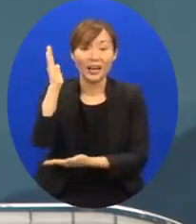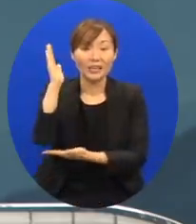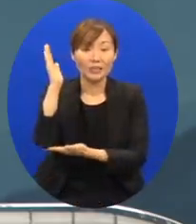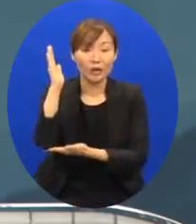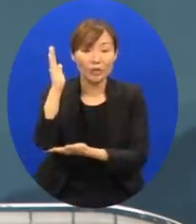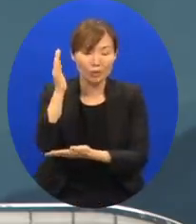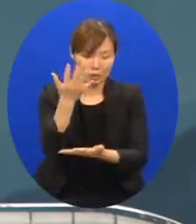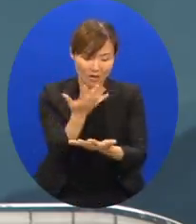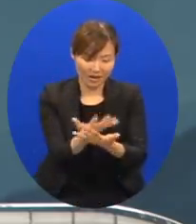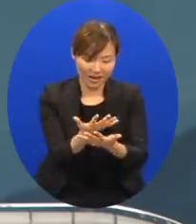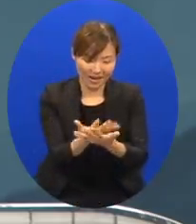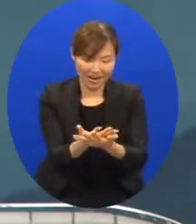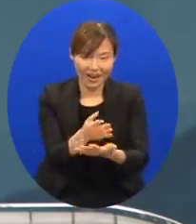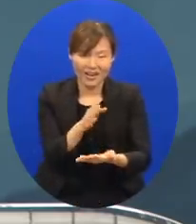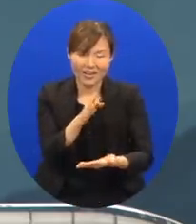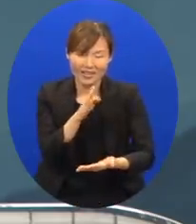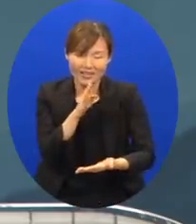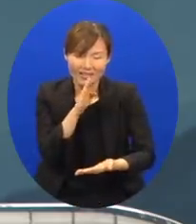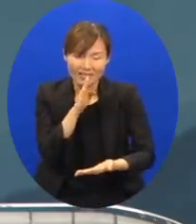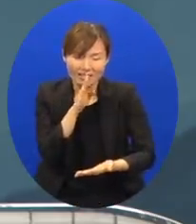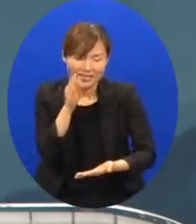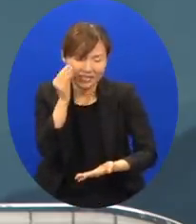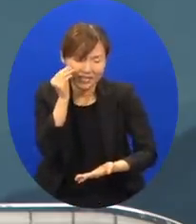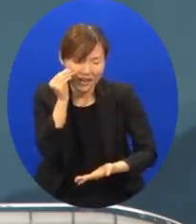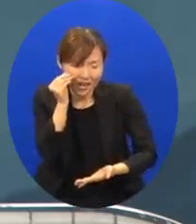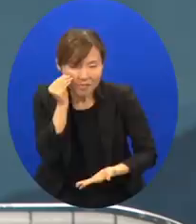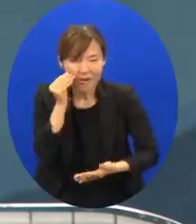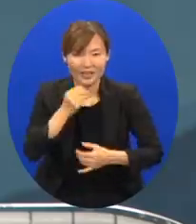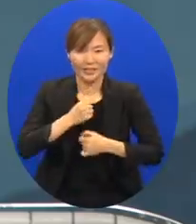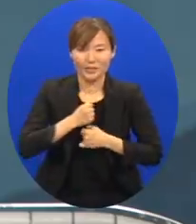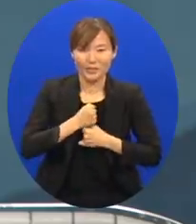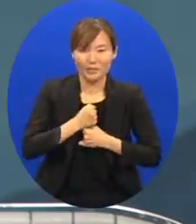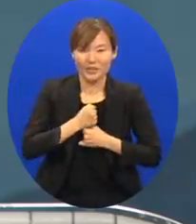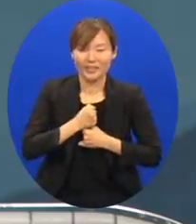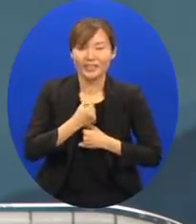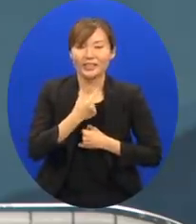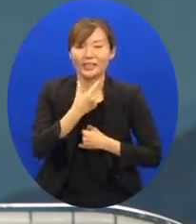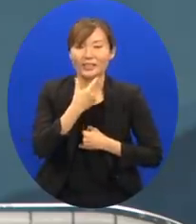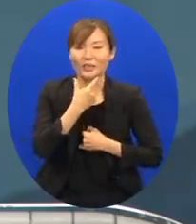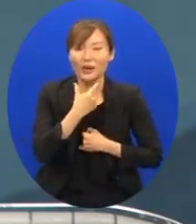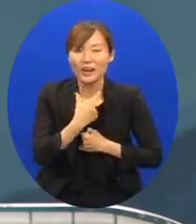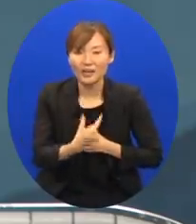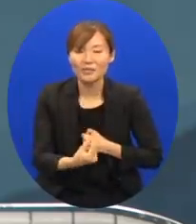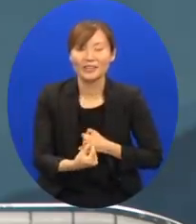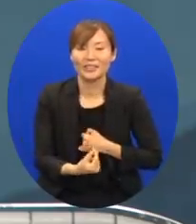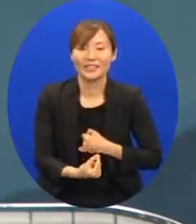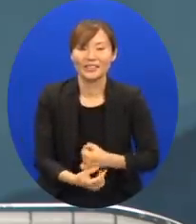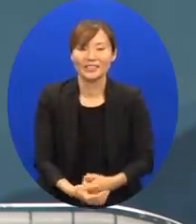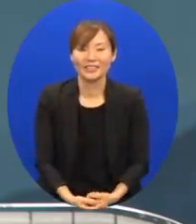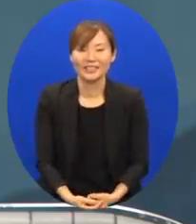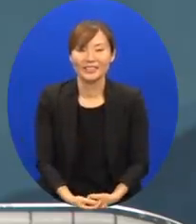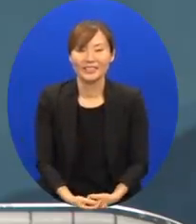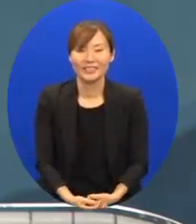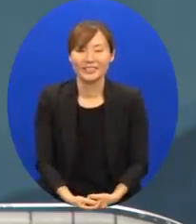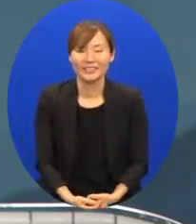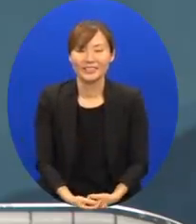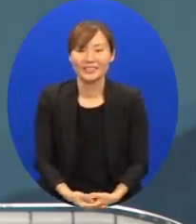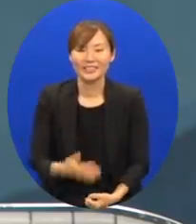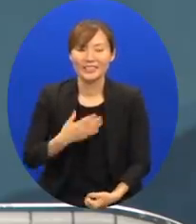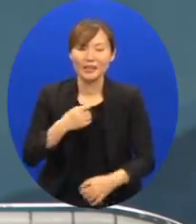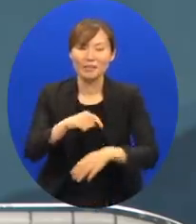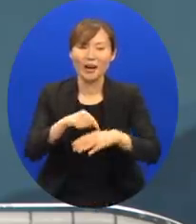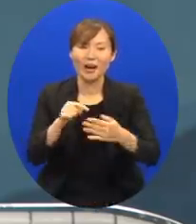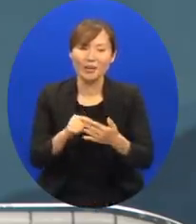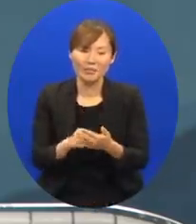제발 조심하시기 바랍니다 그렇게 제가 표시를 해 놓았어 너무너무 설교 준비 할 때 마음이